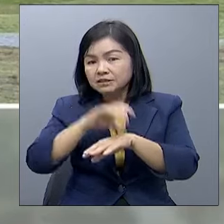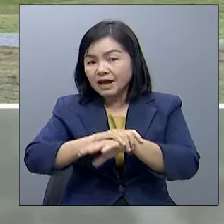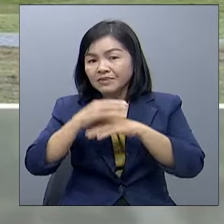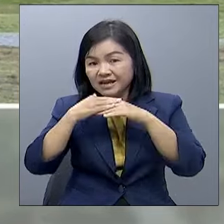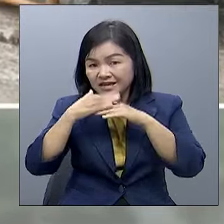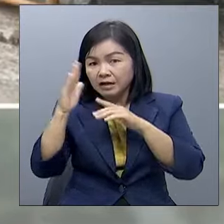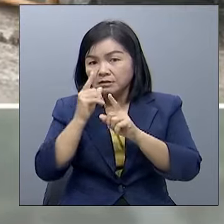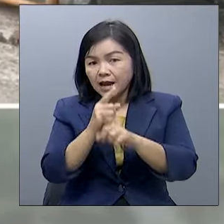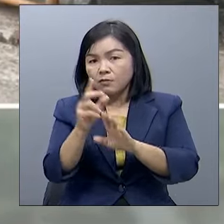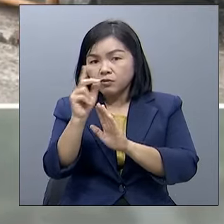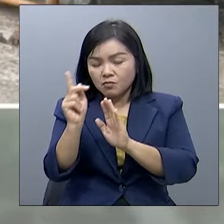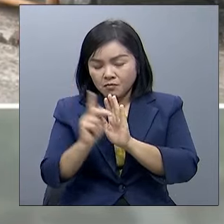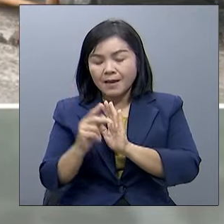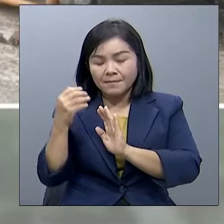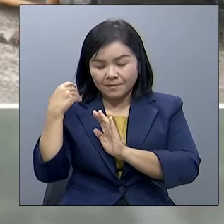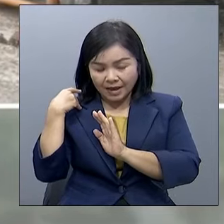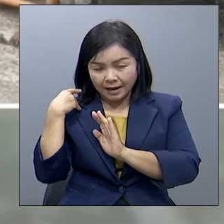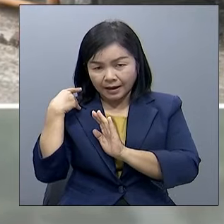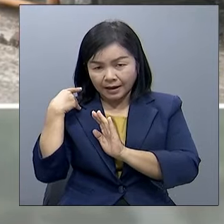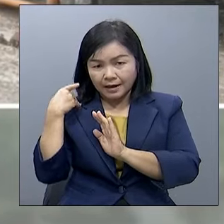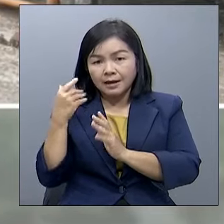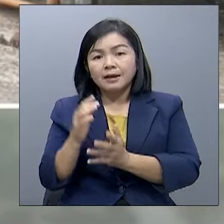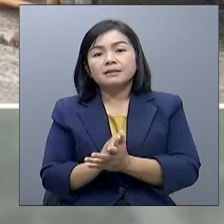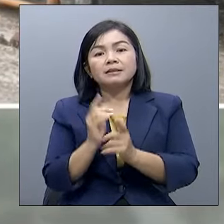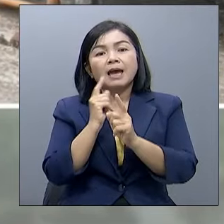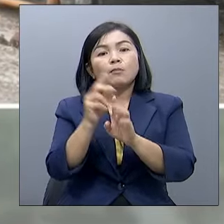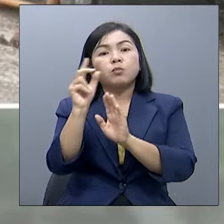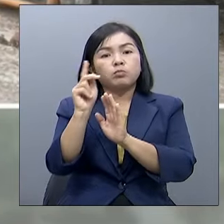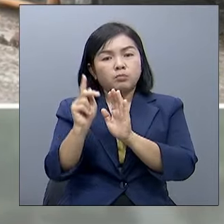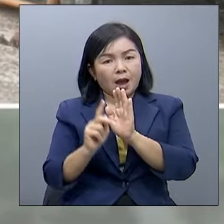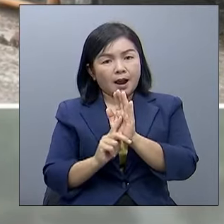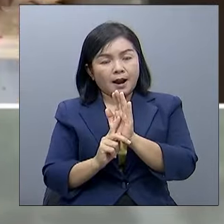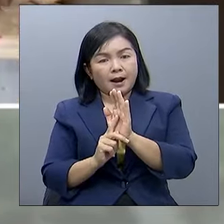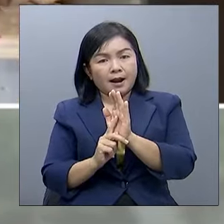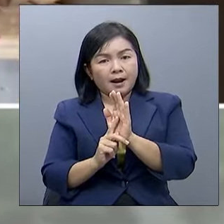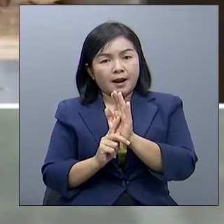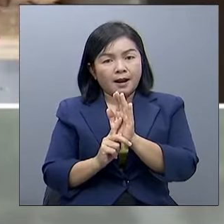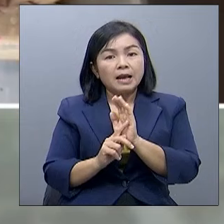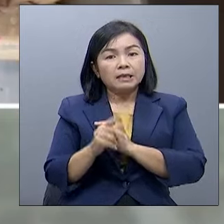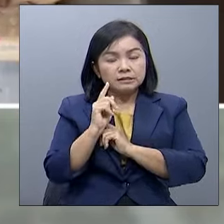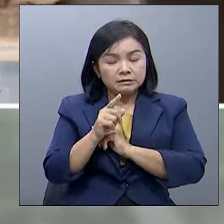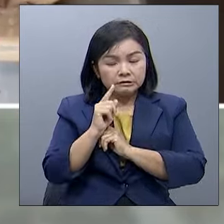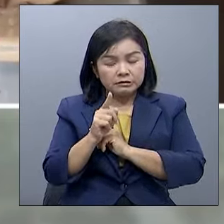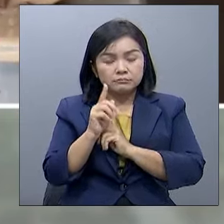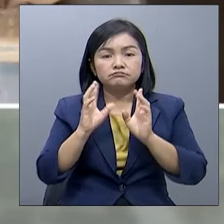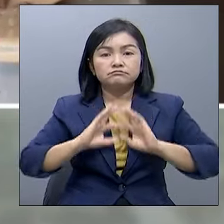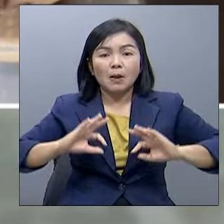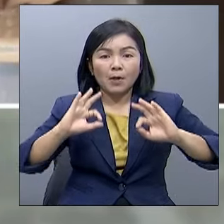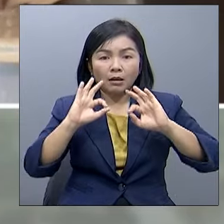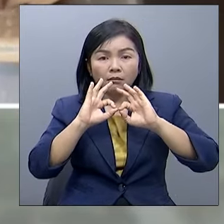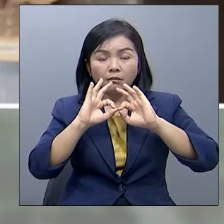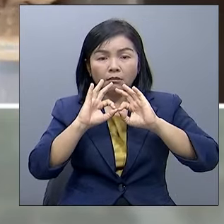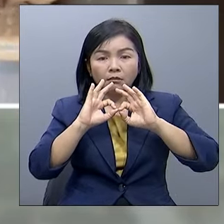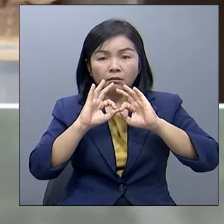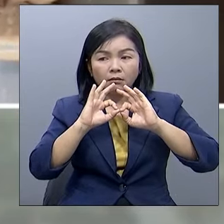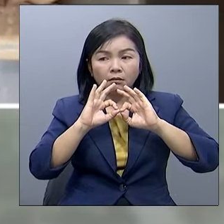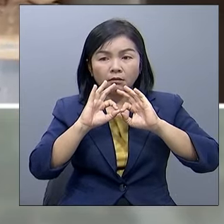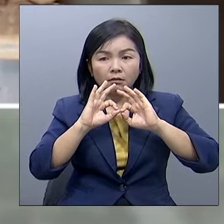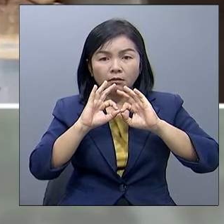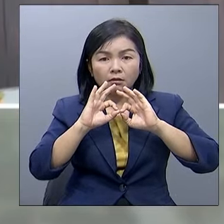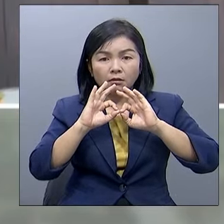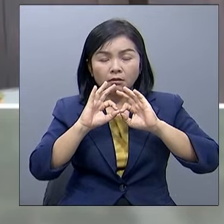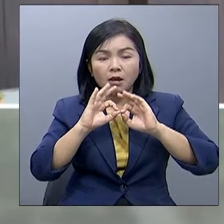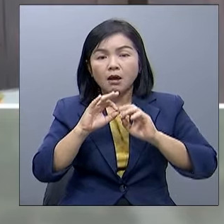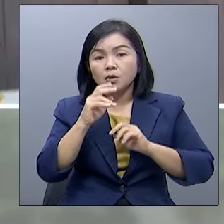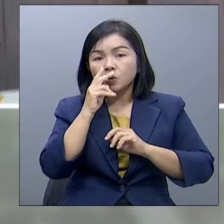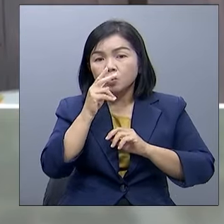ๆนะแล้วก็ต้องเป็นแบบนั้นนะฮะแล้วจริงๆสำคัญที่สำคัญก็คือมันก็คุณต้อง